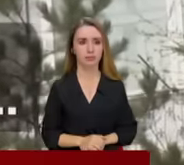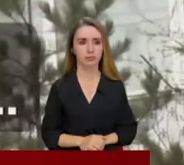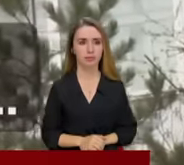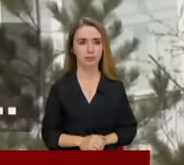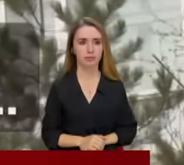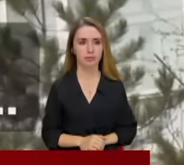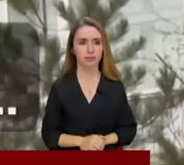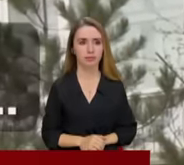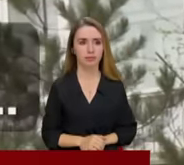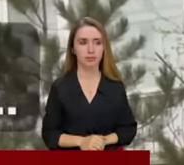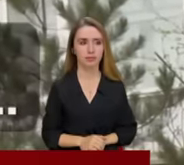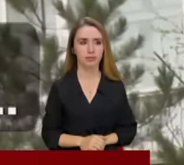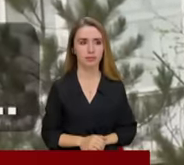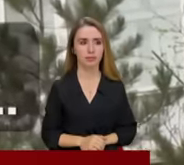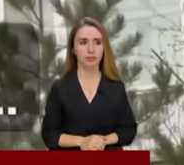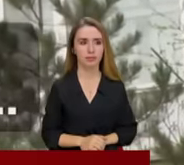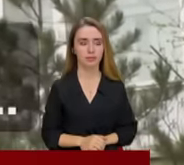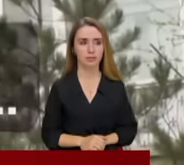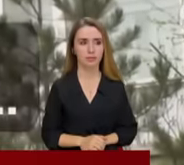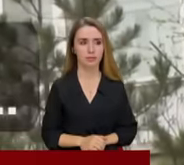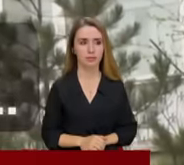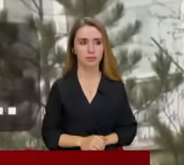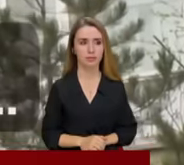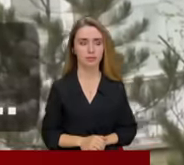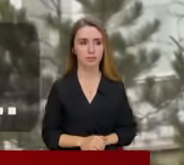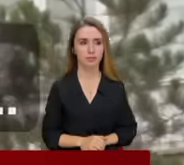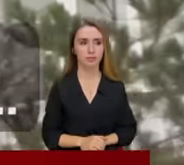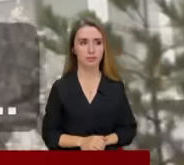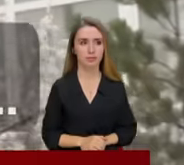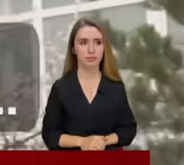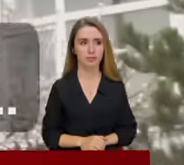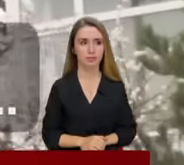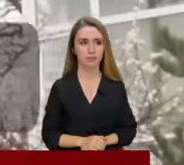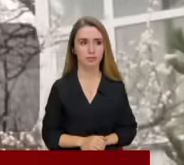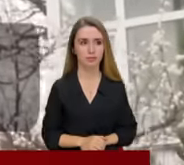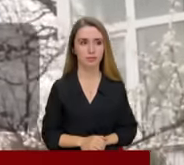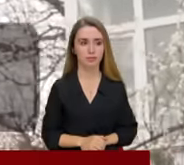yalan söylüyorsunuz? Yalan söylüyorsanız niye Ankara'nın yönetimine talip